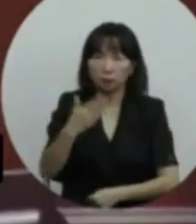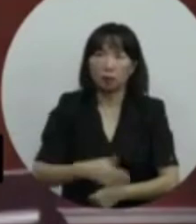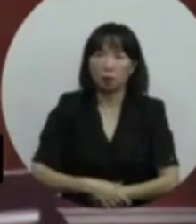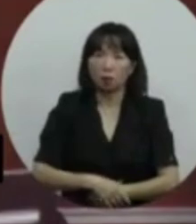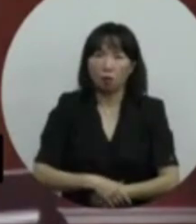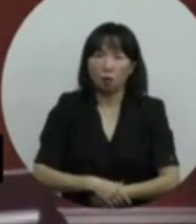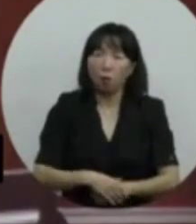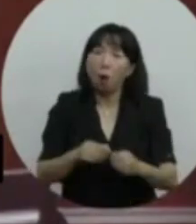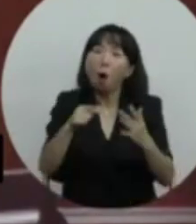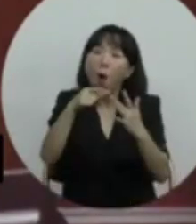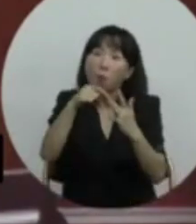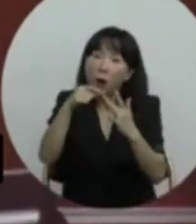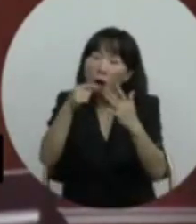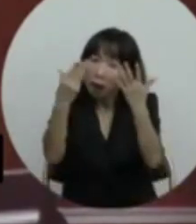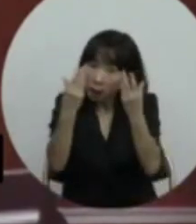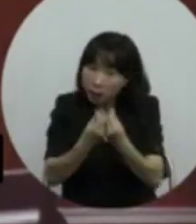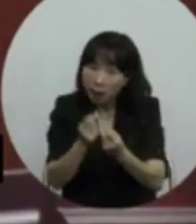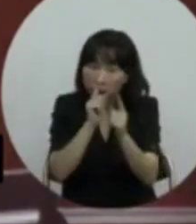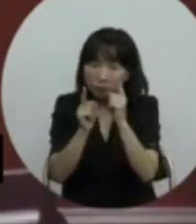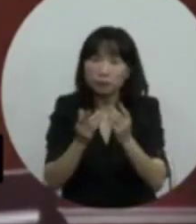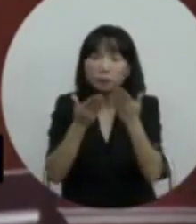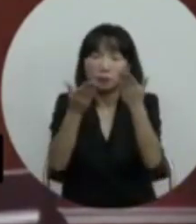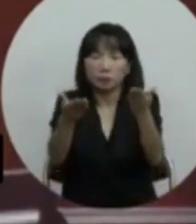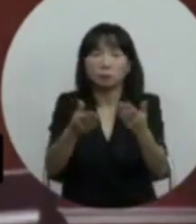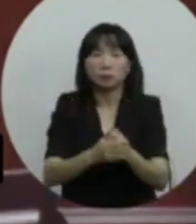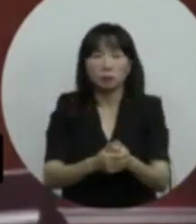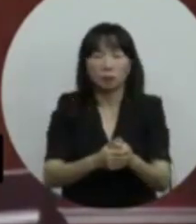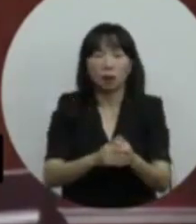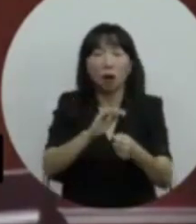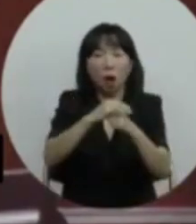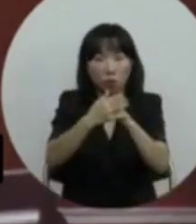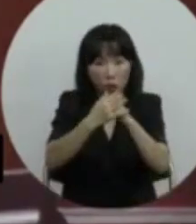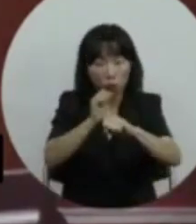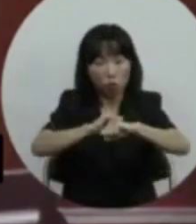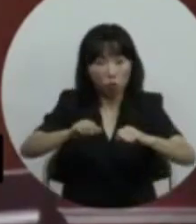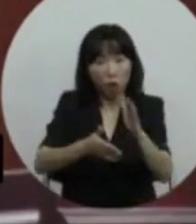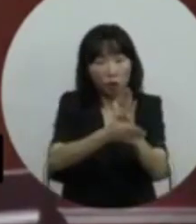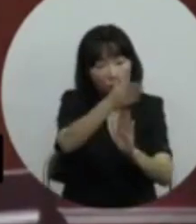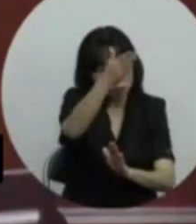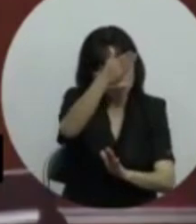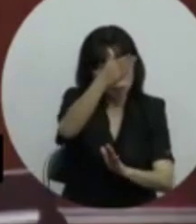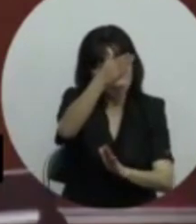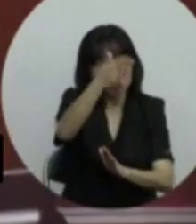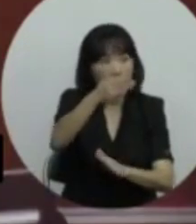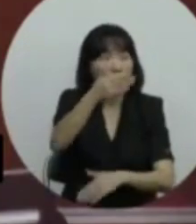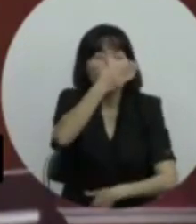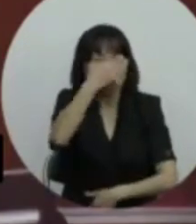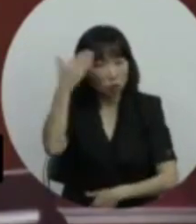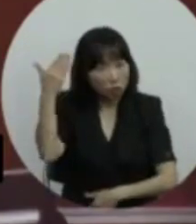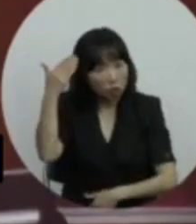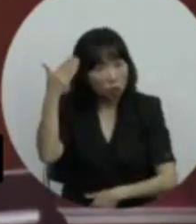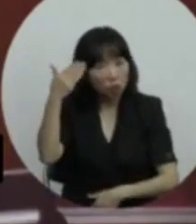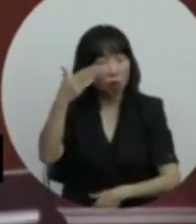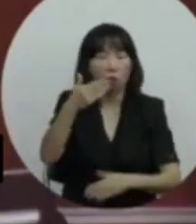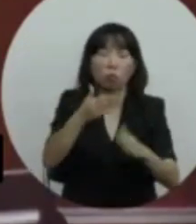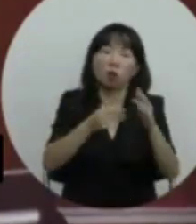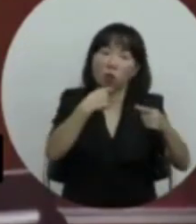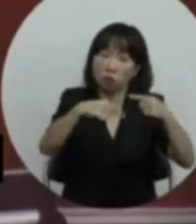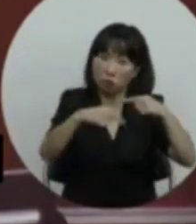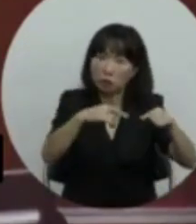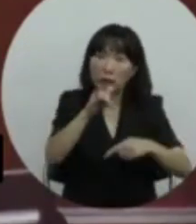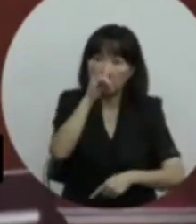가지 사례를 들어보겠습니다. 대구 광역시에는 청년 소셜 리빙랩 운영 사업이라는 청년